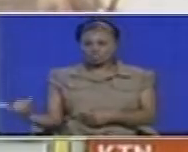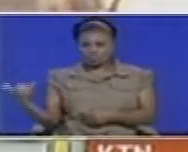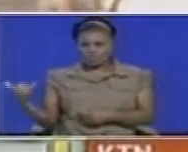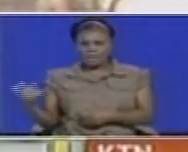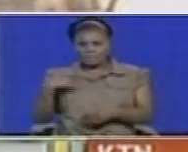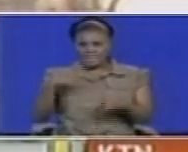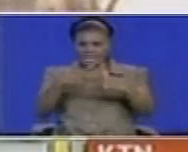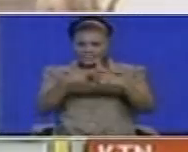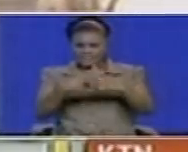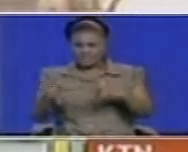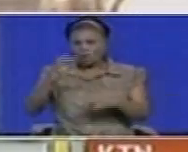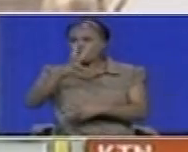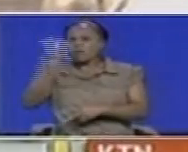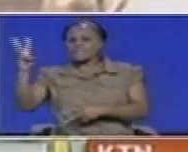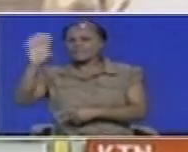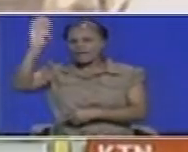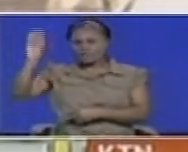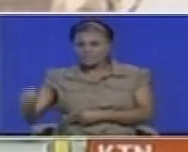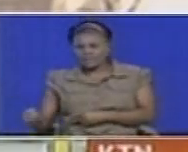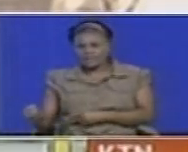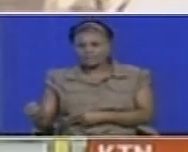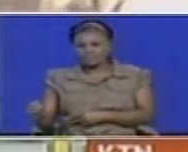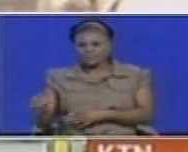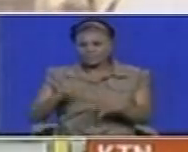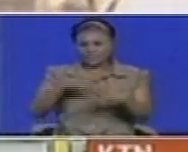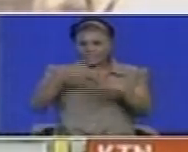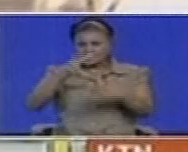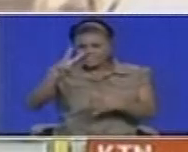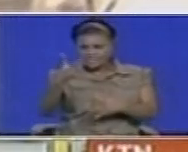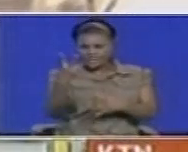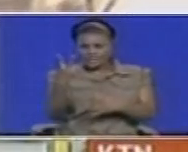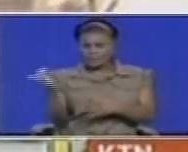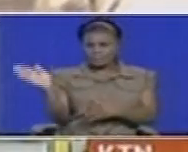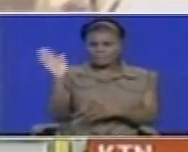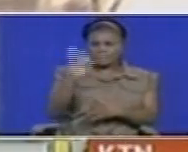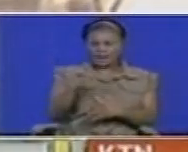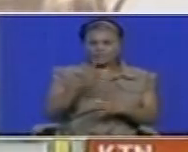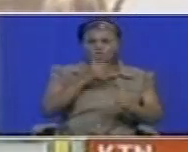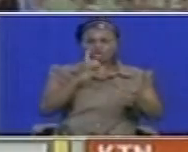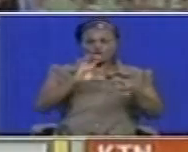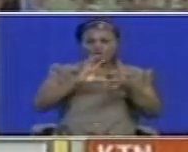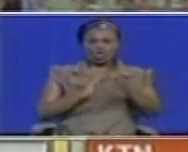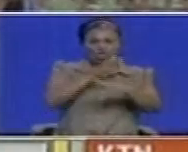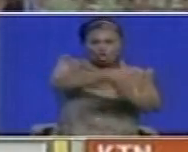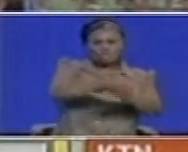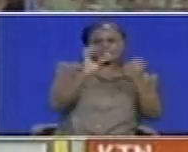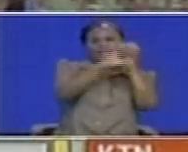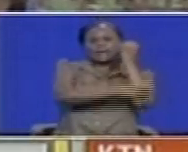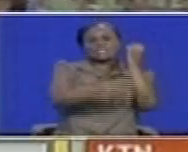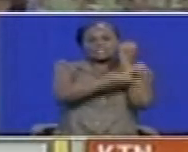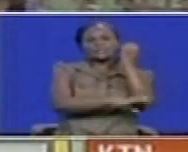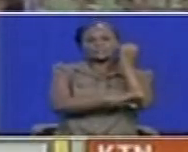Nilianzia West Africa, alafu ya pili nikakuja kimbia cross country. Sasa